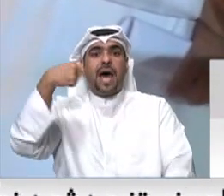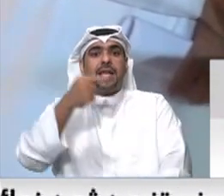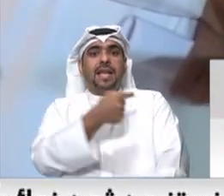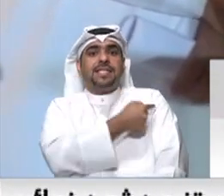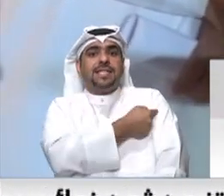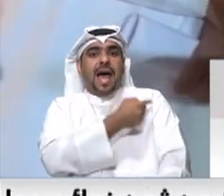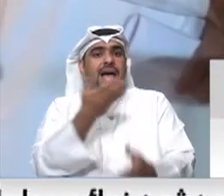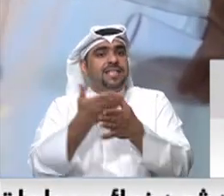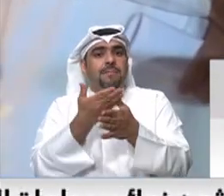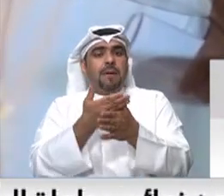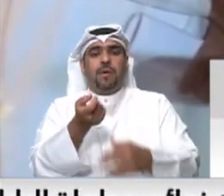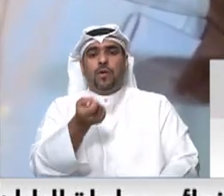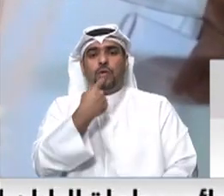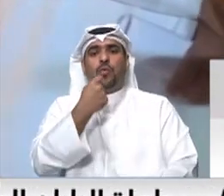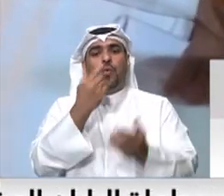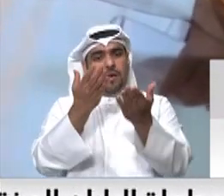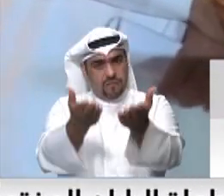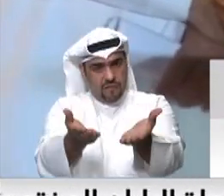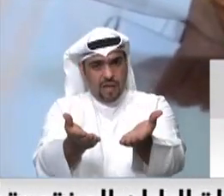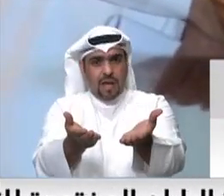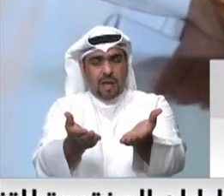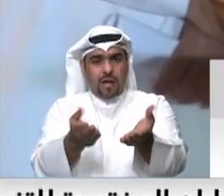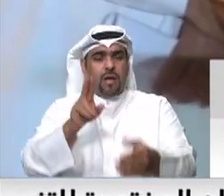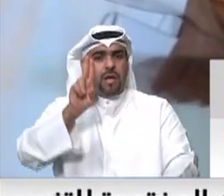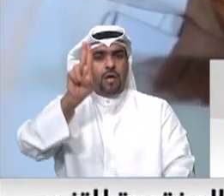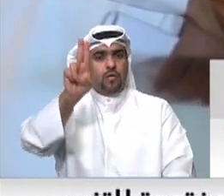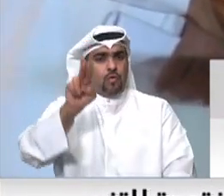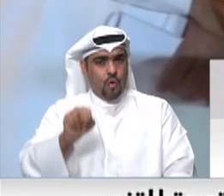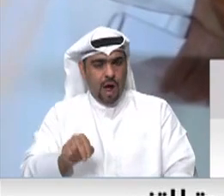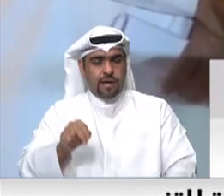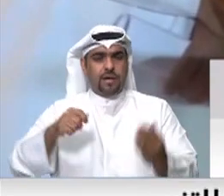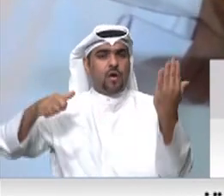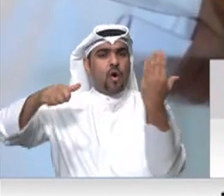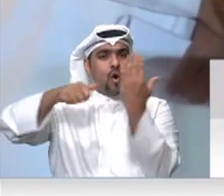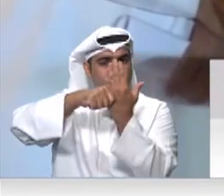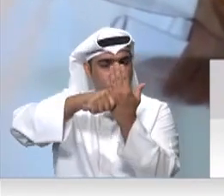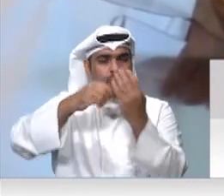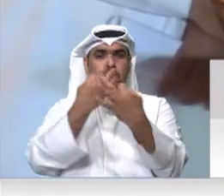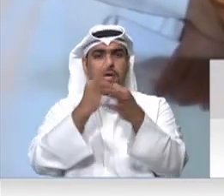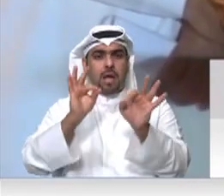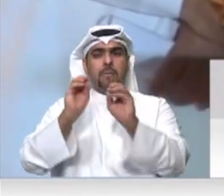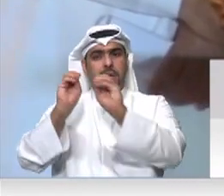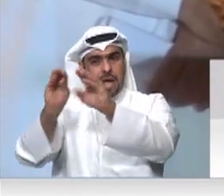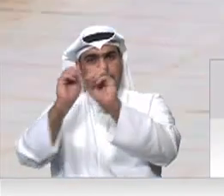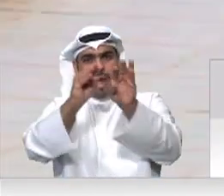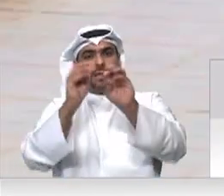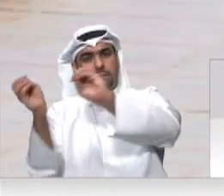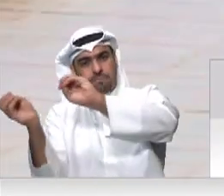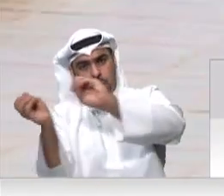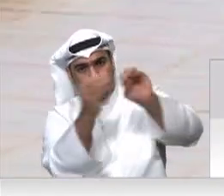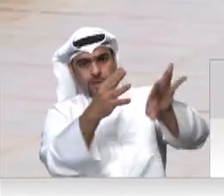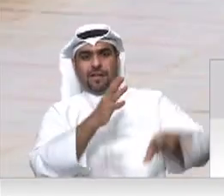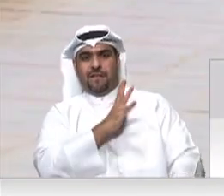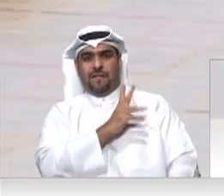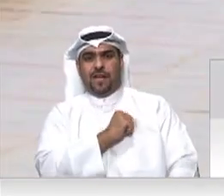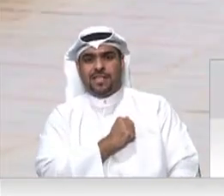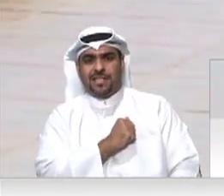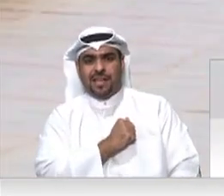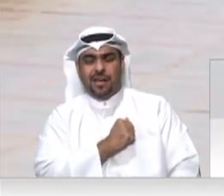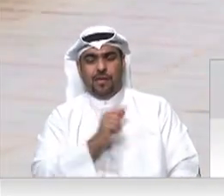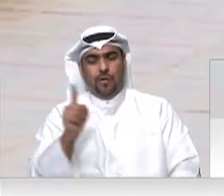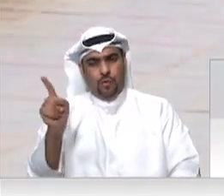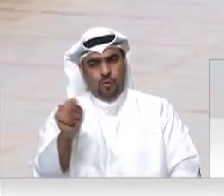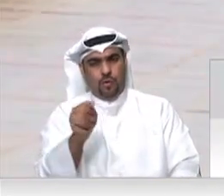وحتى للمؤسسات الدولية لمنظمات الأمم المتحدة اللي موجودة في قطاع غزة. يوما بيوم وساعة